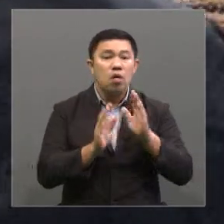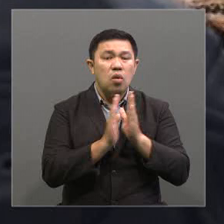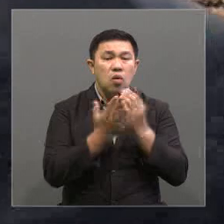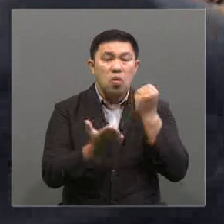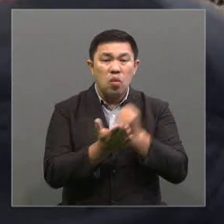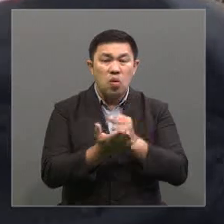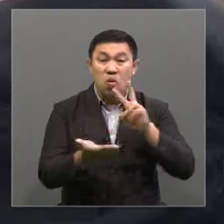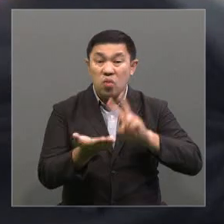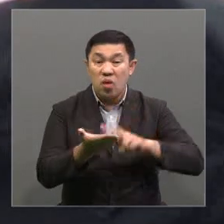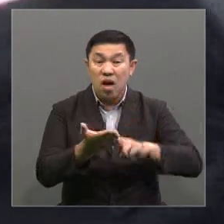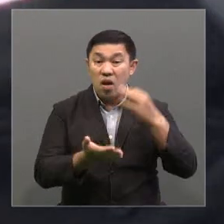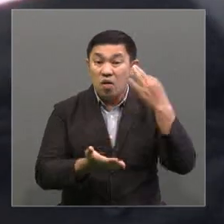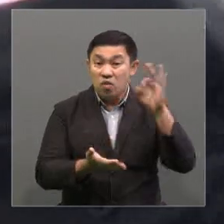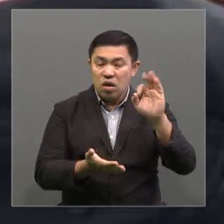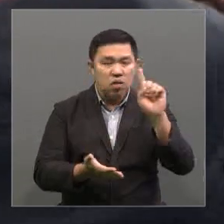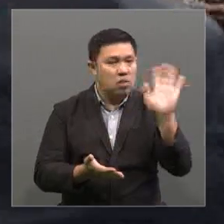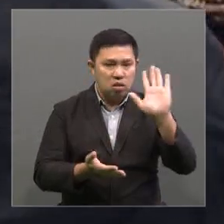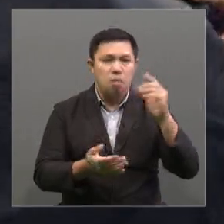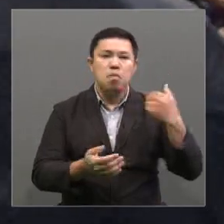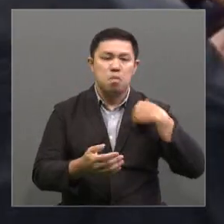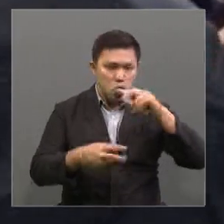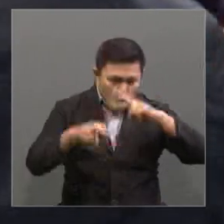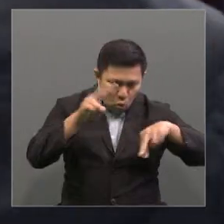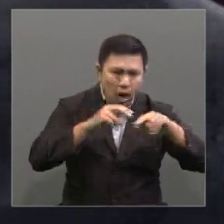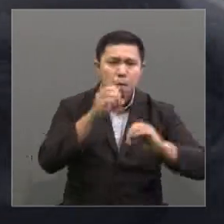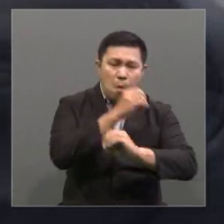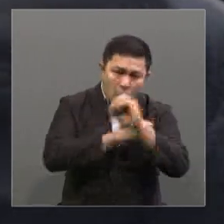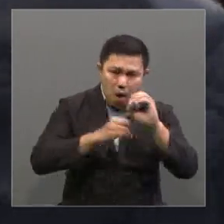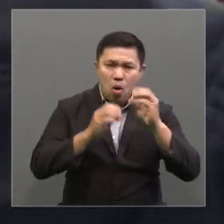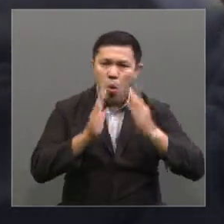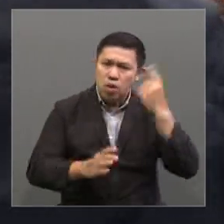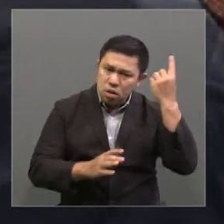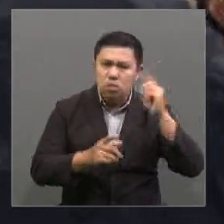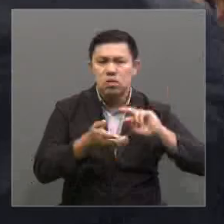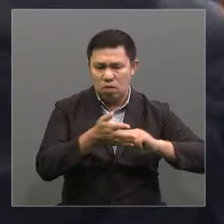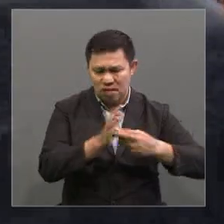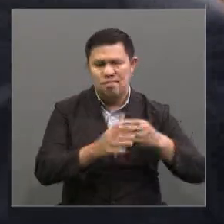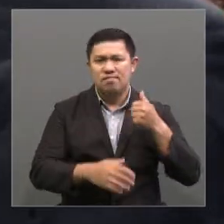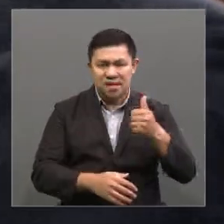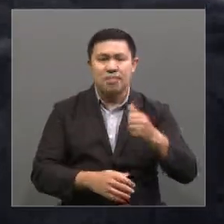นะครับไม่ใช่มีแค่เป็นส่วนในเรื่องความปลอดภัยของนักท่องเที่ยวเป็นเรื่องที่เราต้องการสนใจ